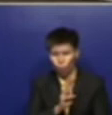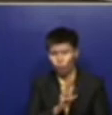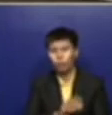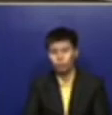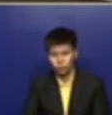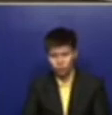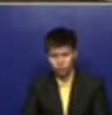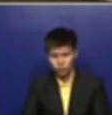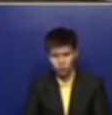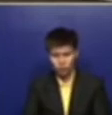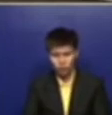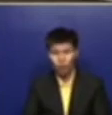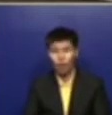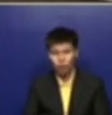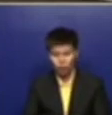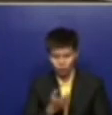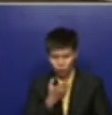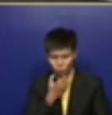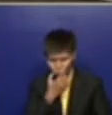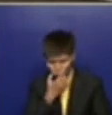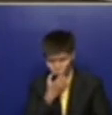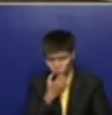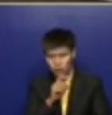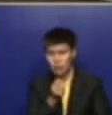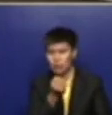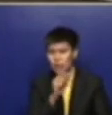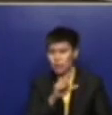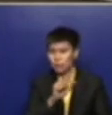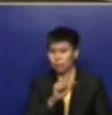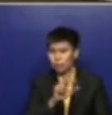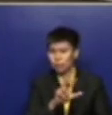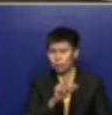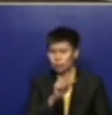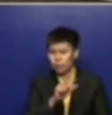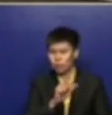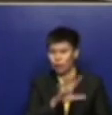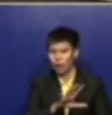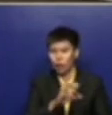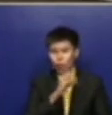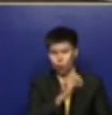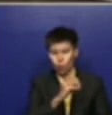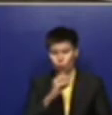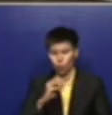25นะครับเลขที่วิทยุคือ003นะครับ